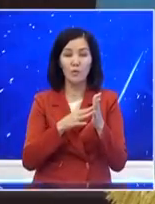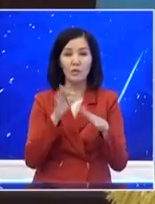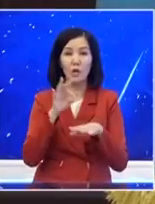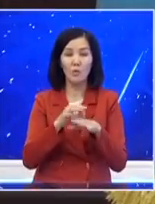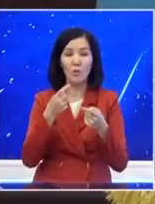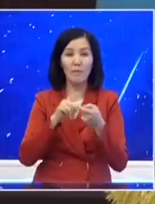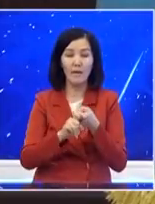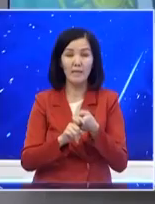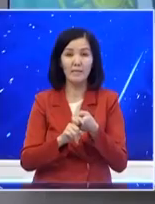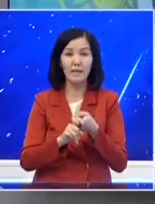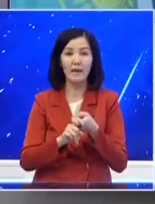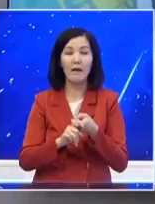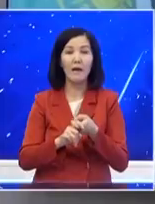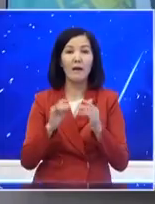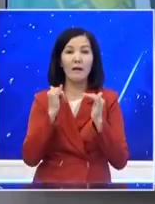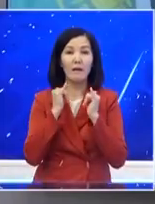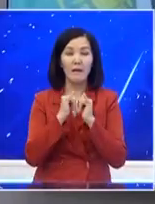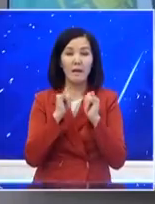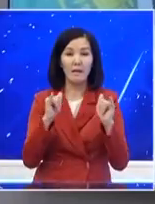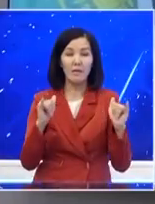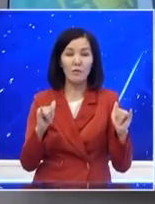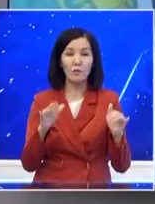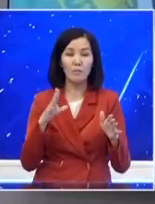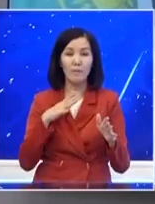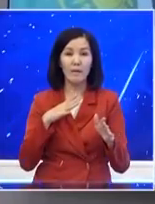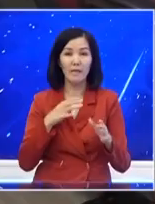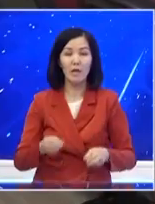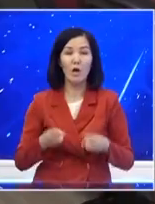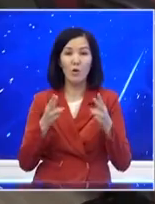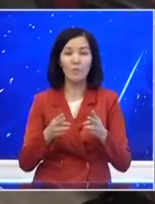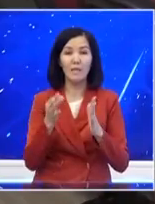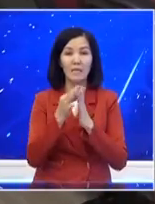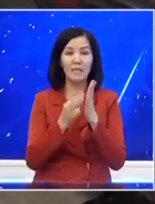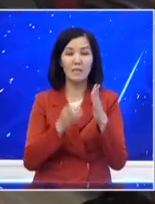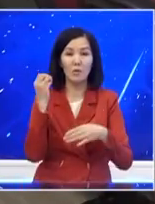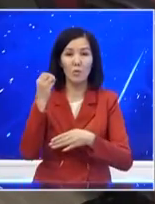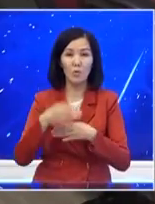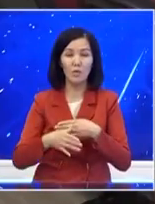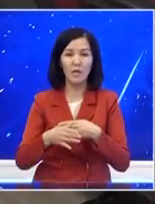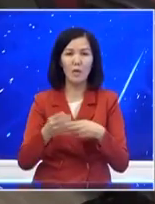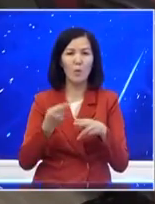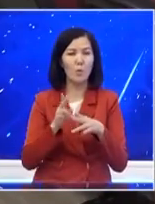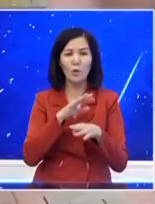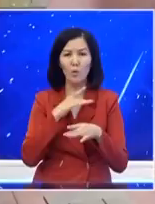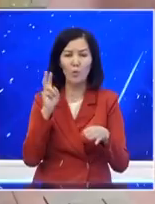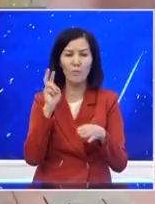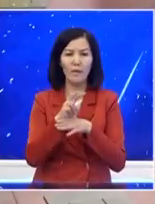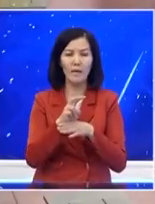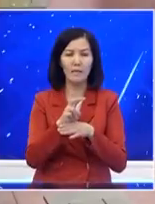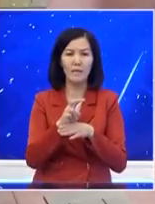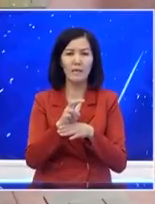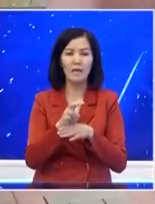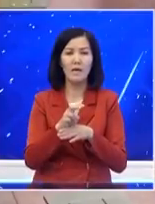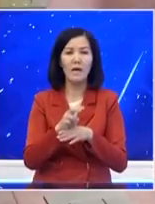барады. Облыстың бас санитары өңірдегі жағдай қауіпті деді. Тестілеу орталықтарына жүгінгендер саны артқан. Әсіресе Қарасай, Жамбыл